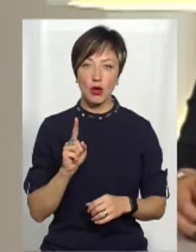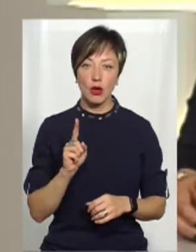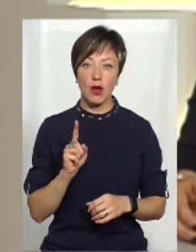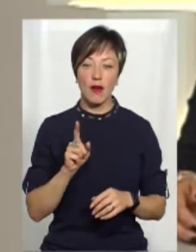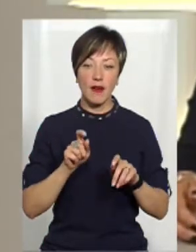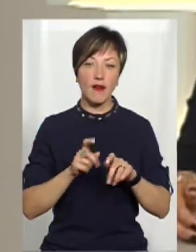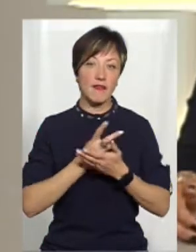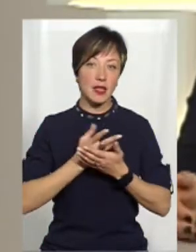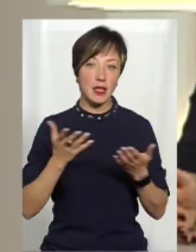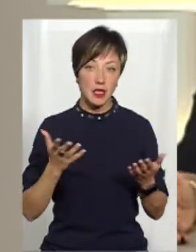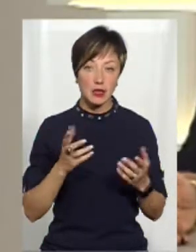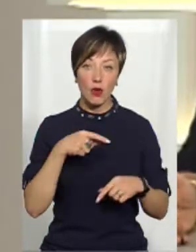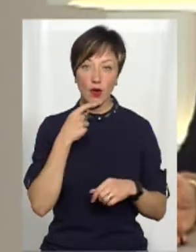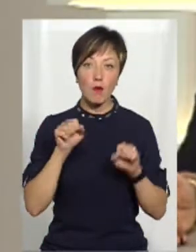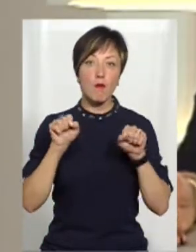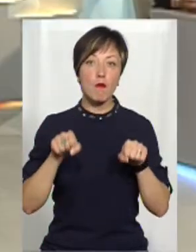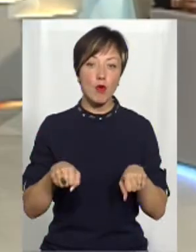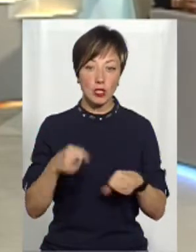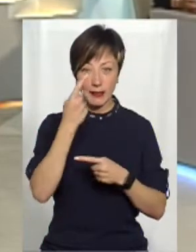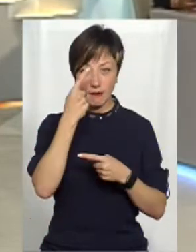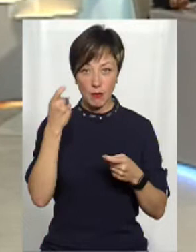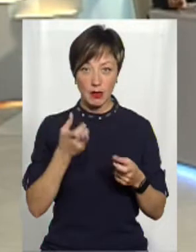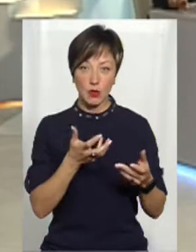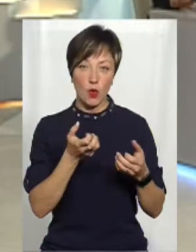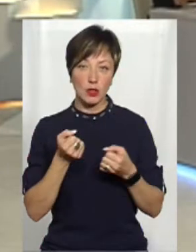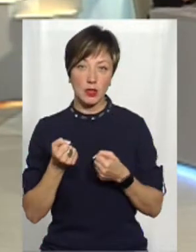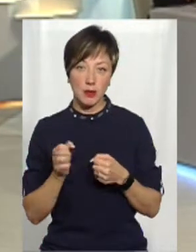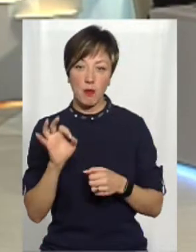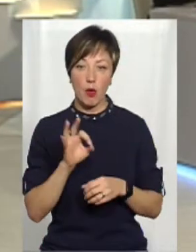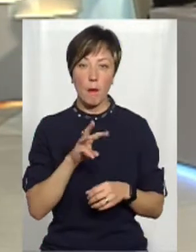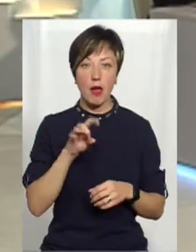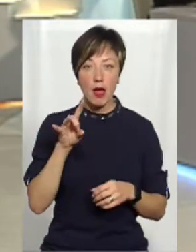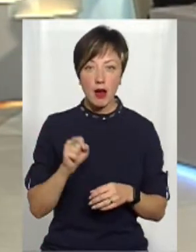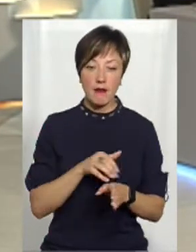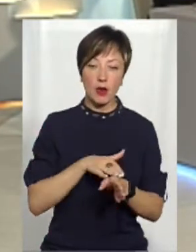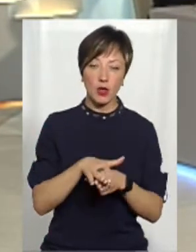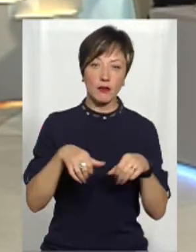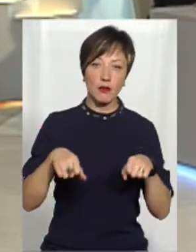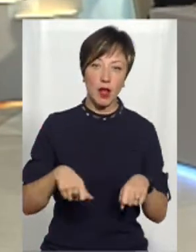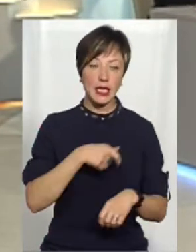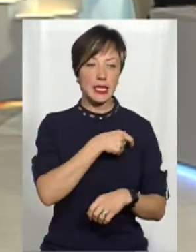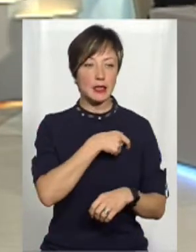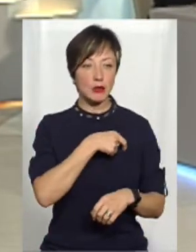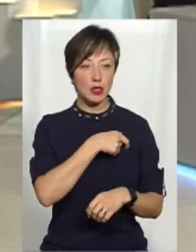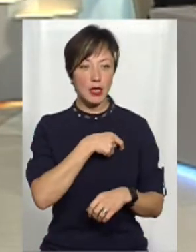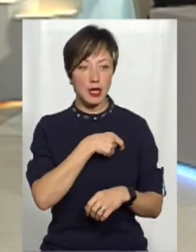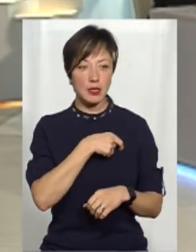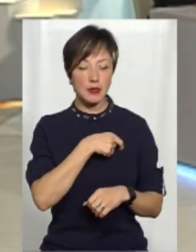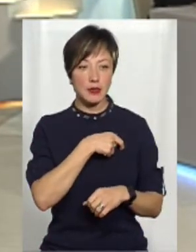говорячи про відкритість, говорили, що можна інформацію отримати про мера, виконавчу владу, депутатів